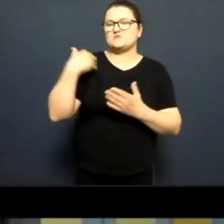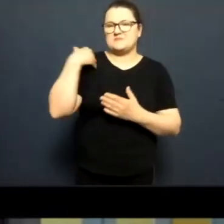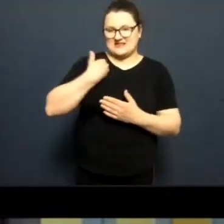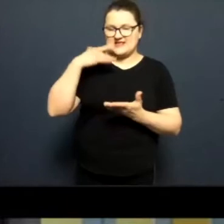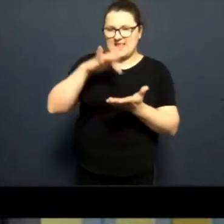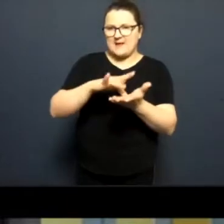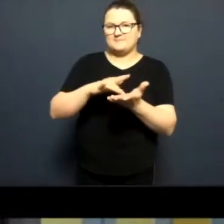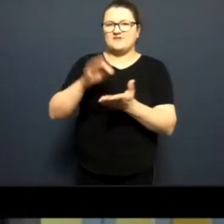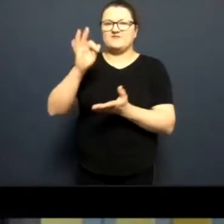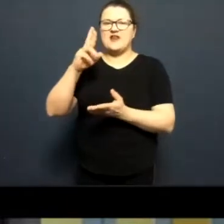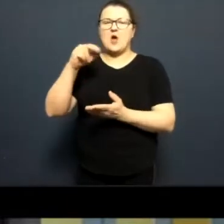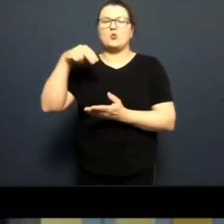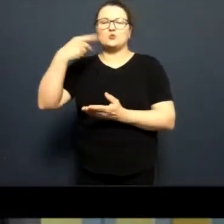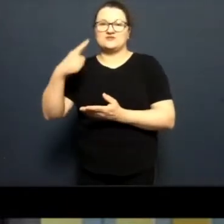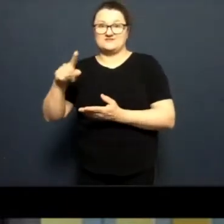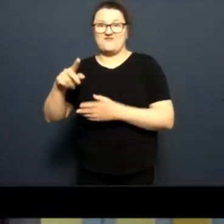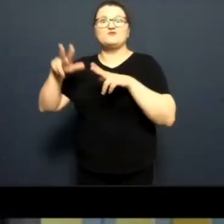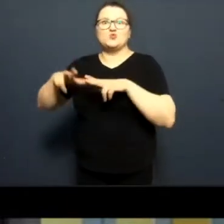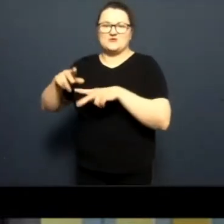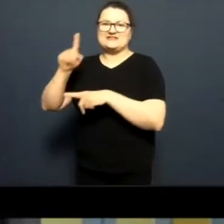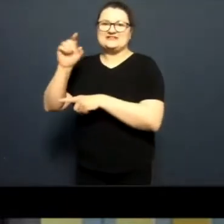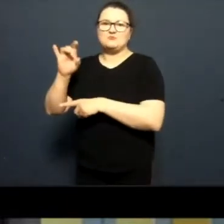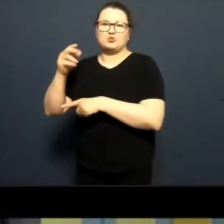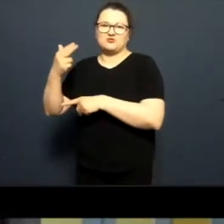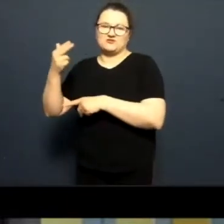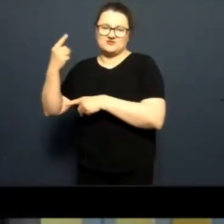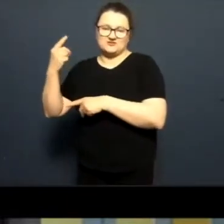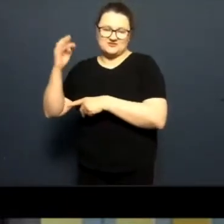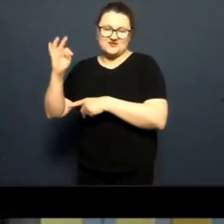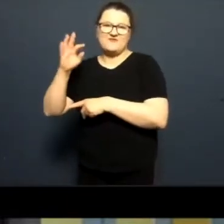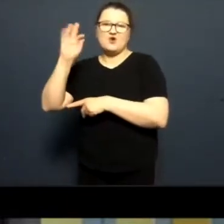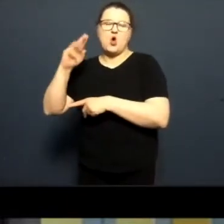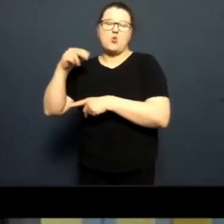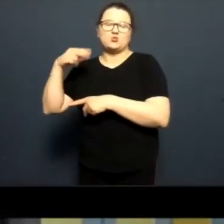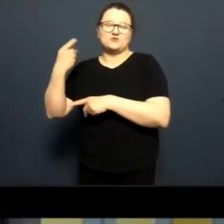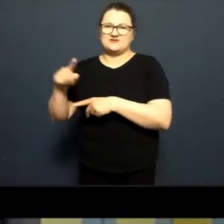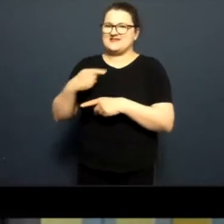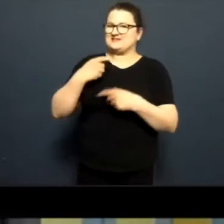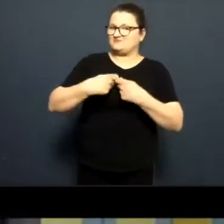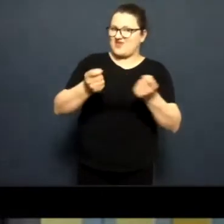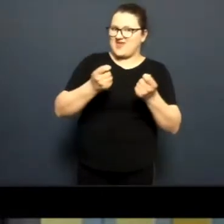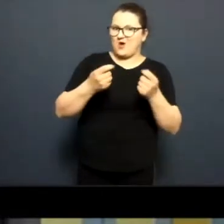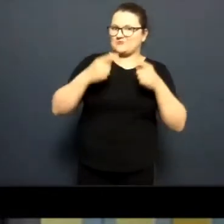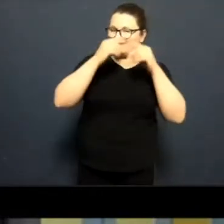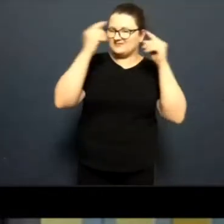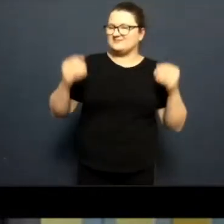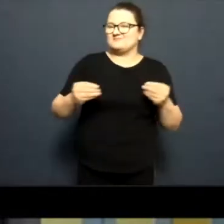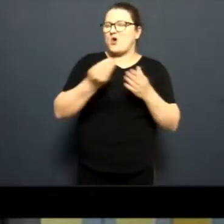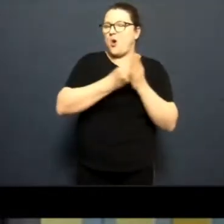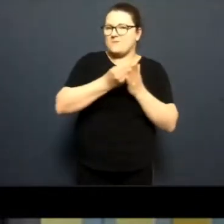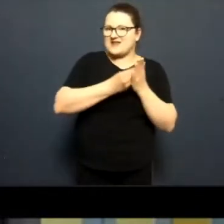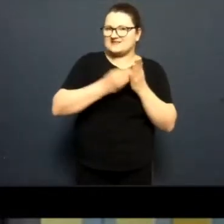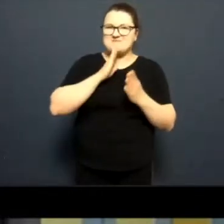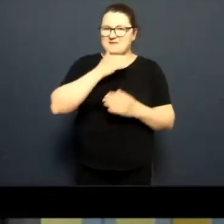Lucien Freud, który ten obraz sprzedał chyba na aukcji za milion funtów. Cieszył się ogromną popularnością.